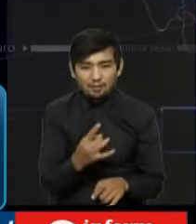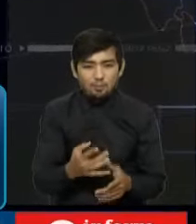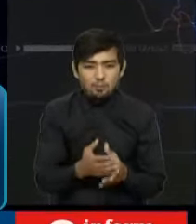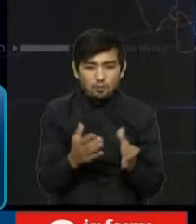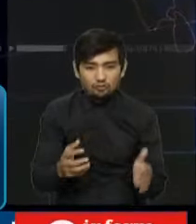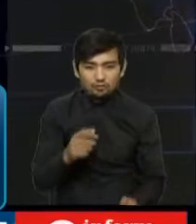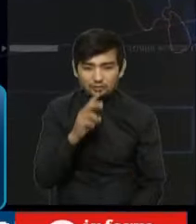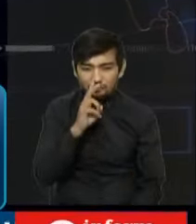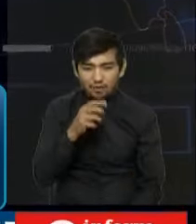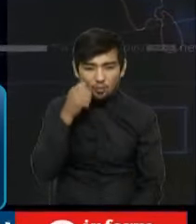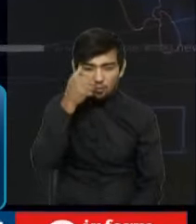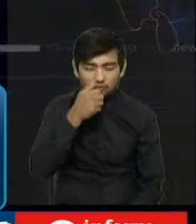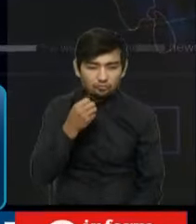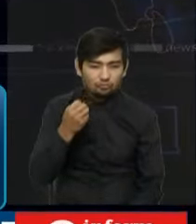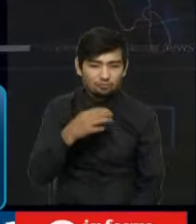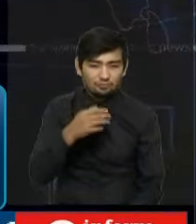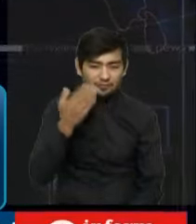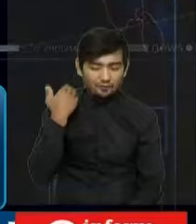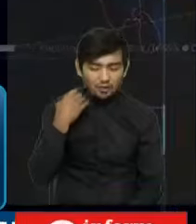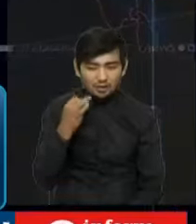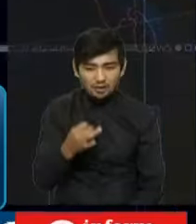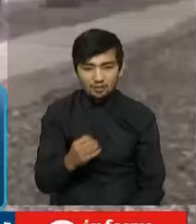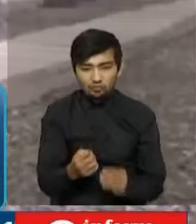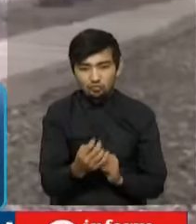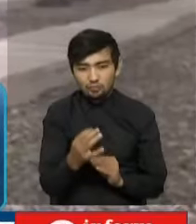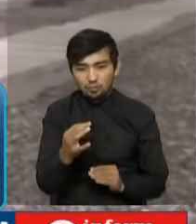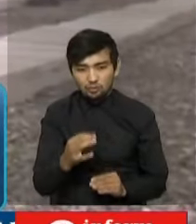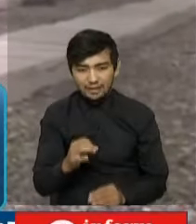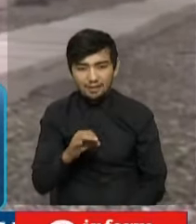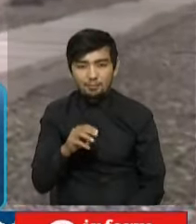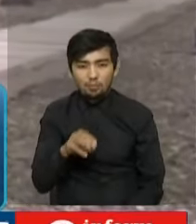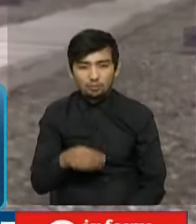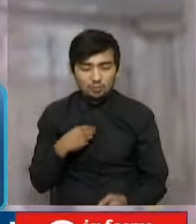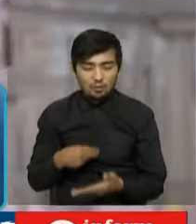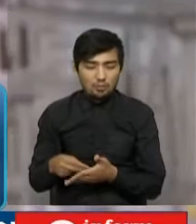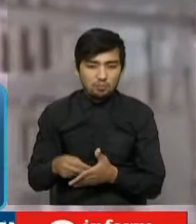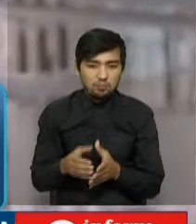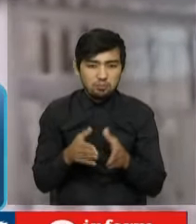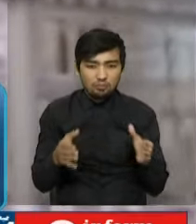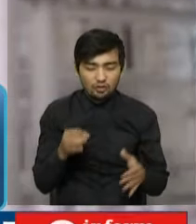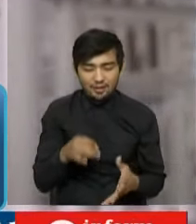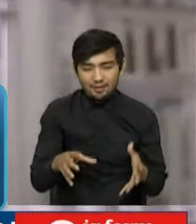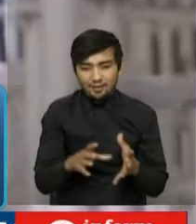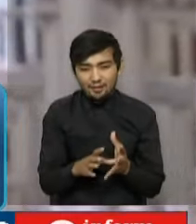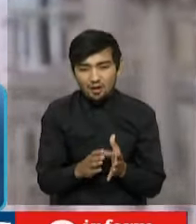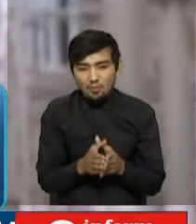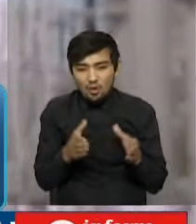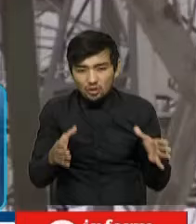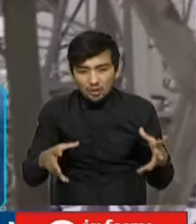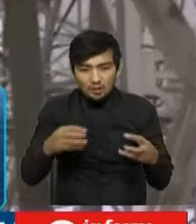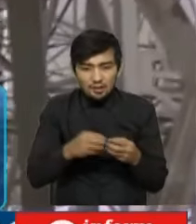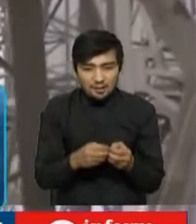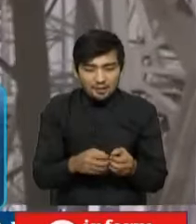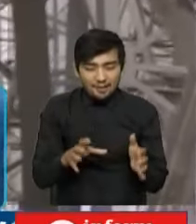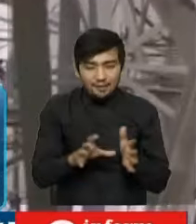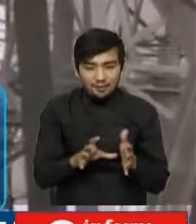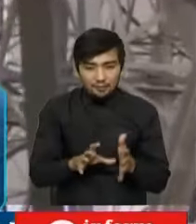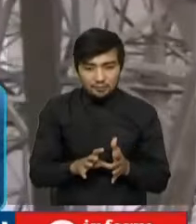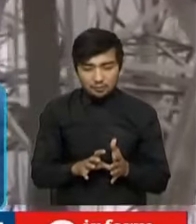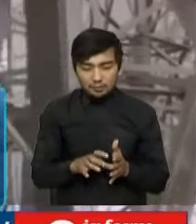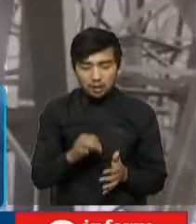2 года назад. Доля импорта превысила 14%. Большой объем импортируемой электроэнергии ставит под угрозу